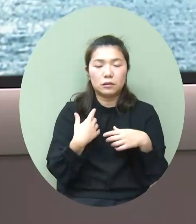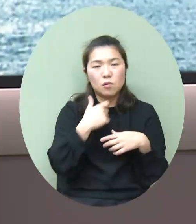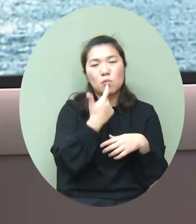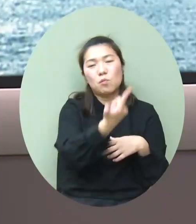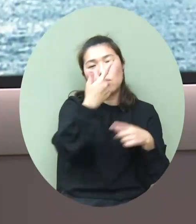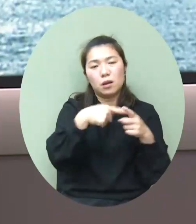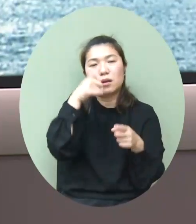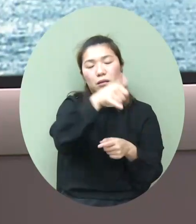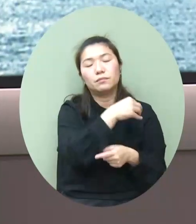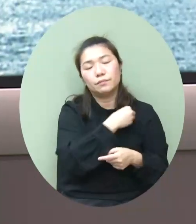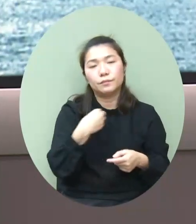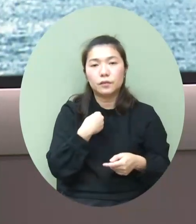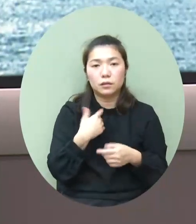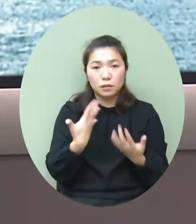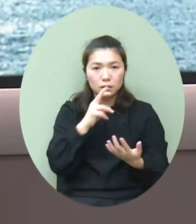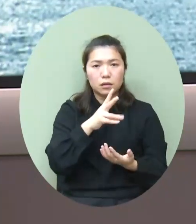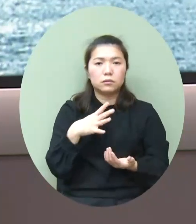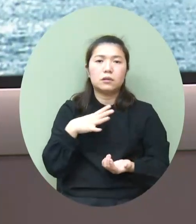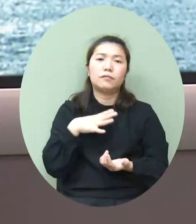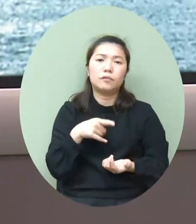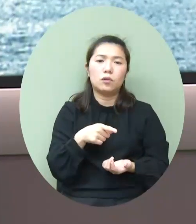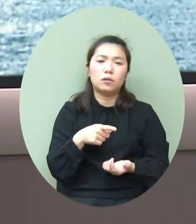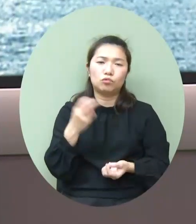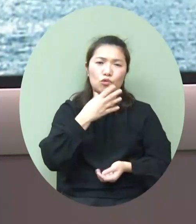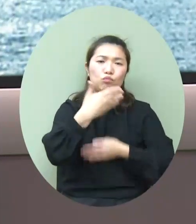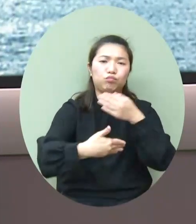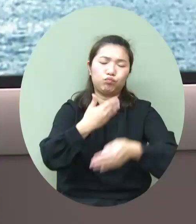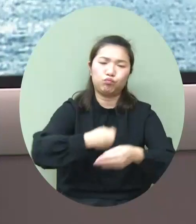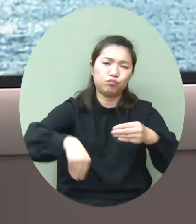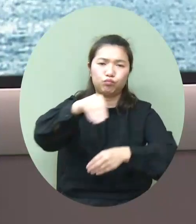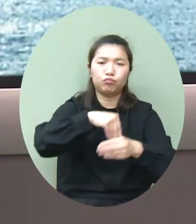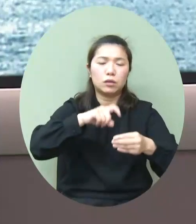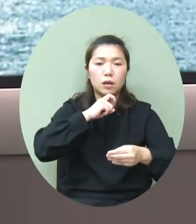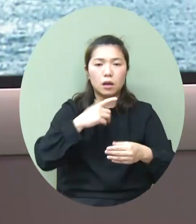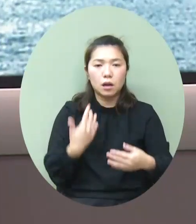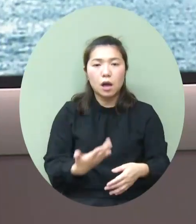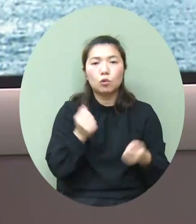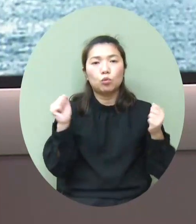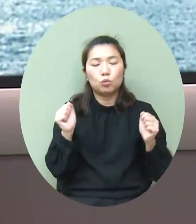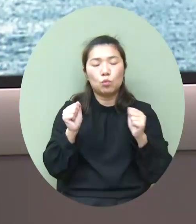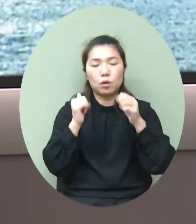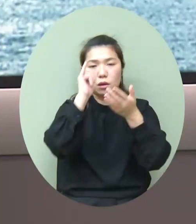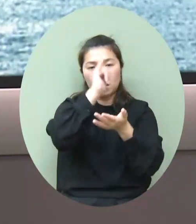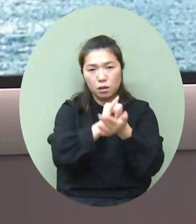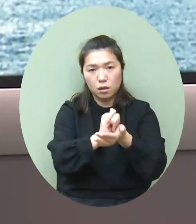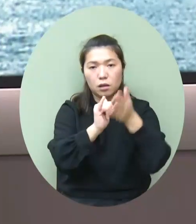病人求诊的数目很多，情况呢其实是不断的流转。